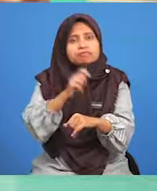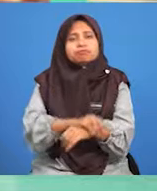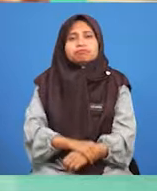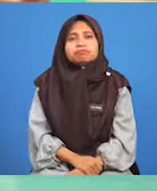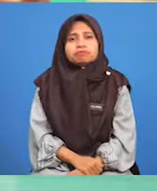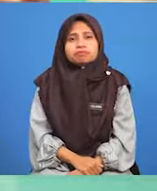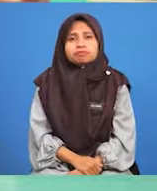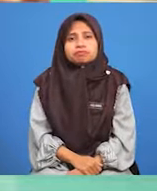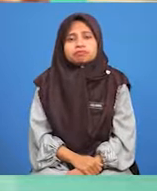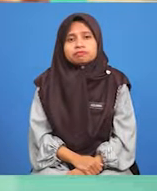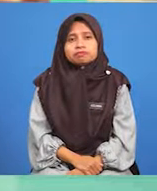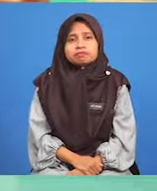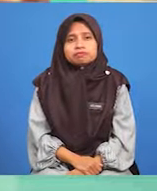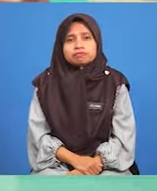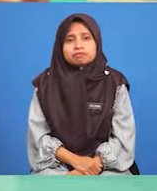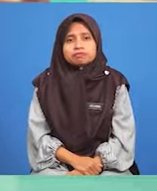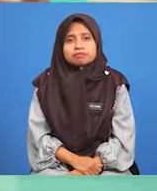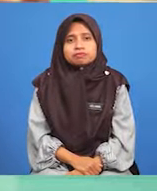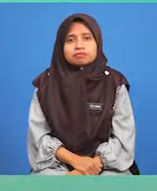kunyanyikan tadi murid-murid